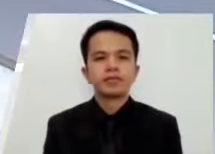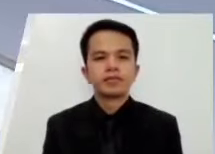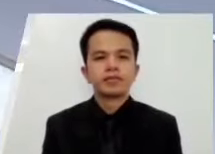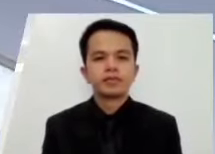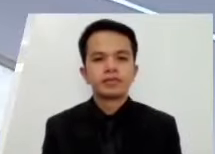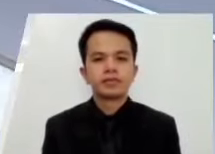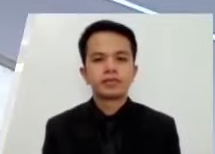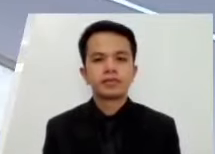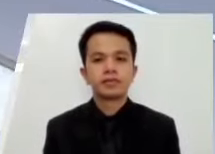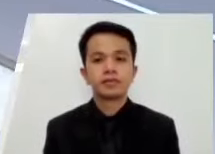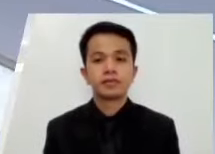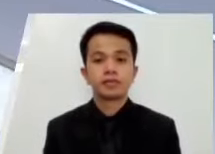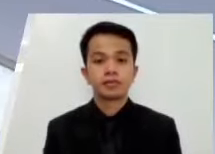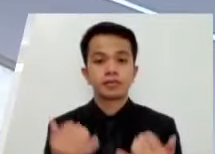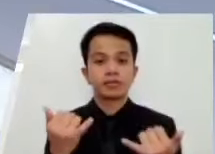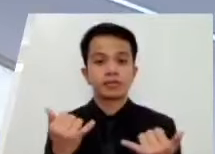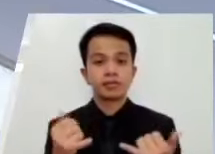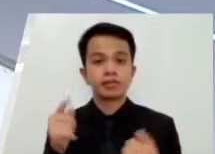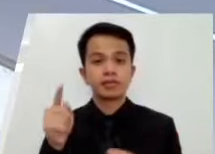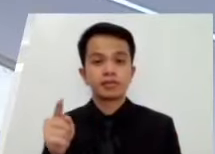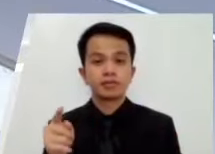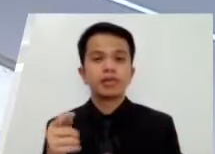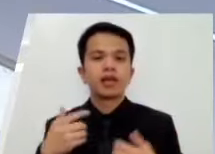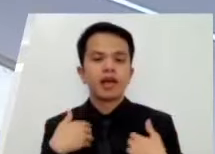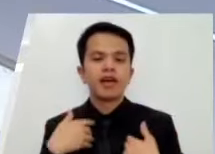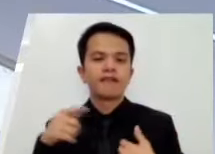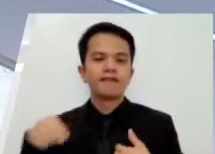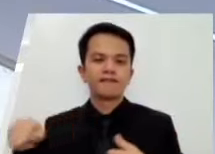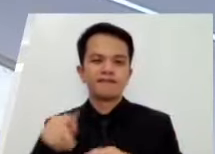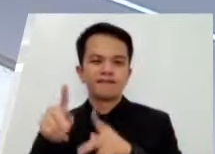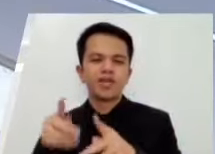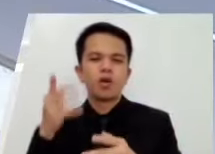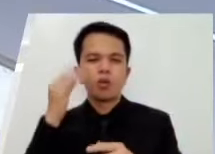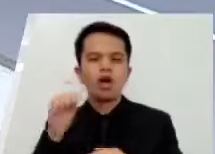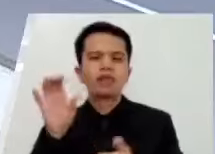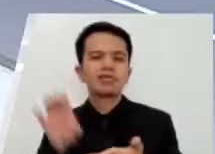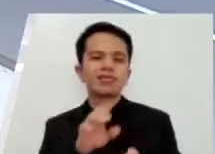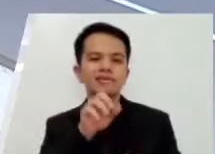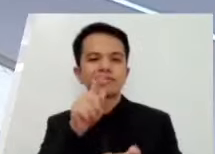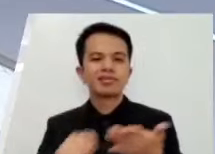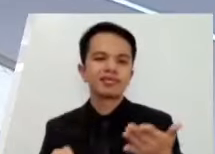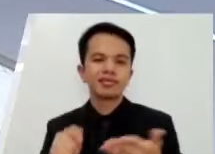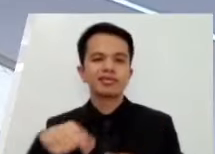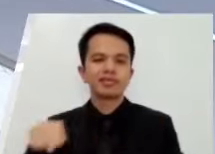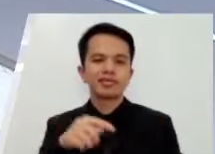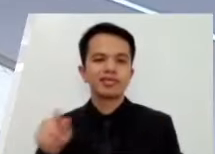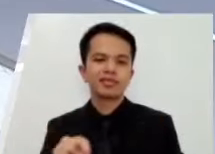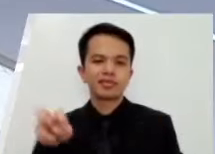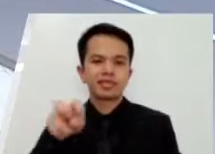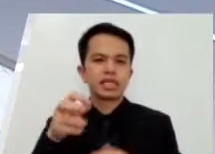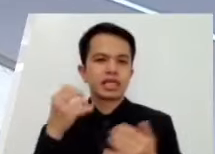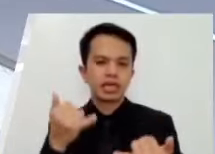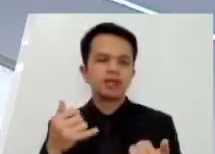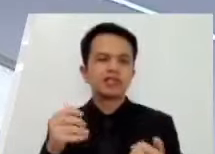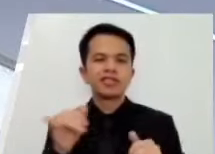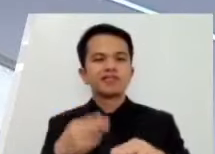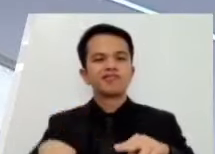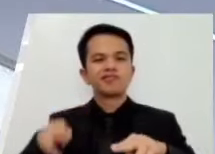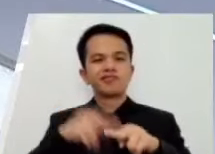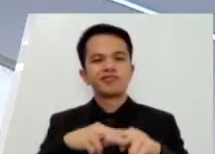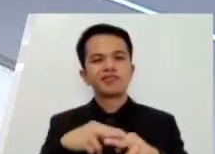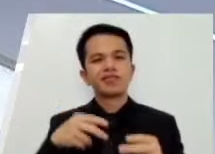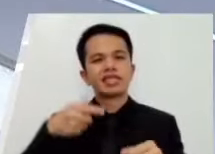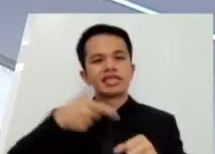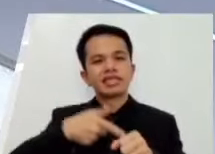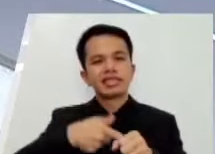Stranded sa Manila Northport Terminal ang ilang pasahero dahil kanselado ang kanilang biyahe. Big time oil price hike naman ang bumungad sa mga motorista